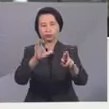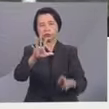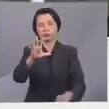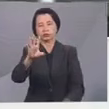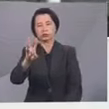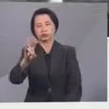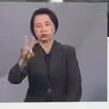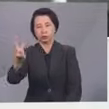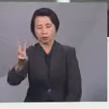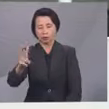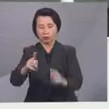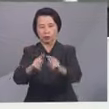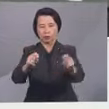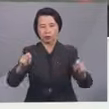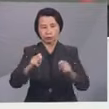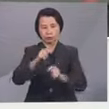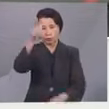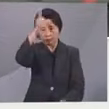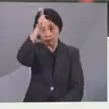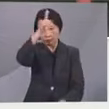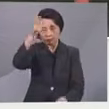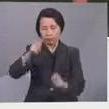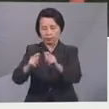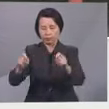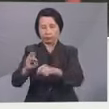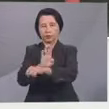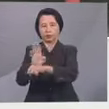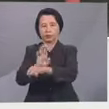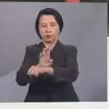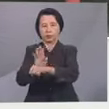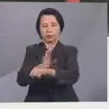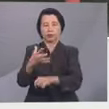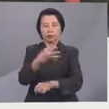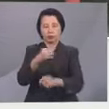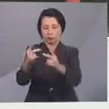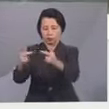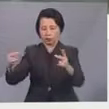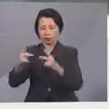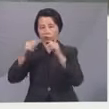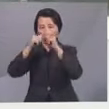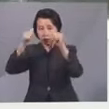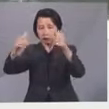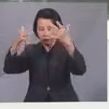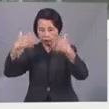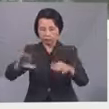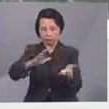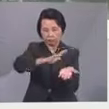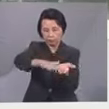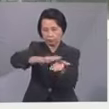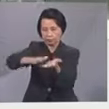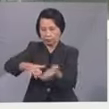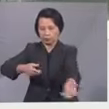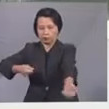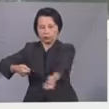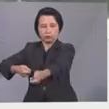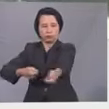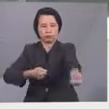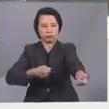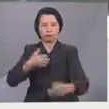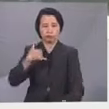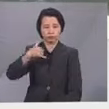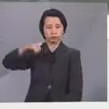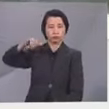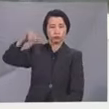10,576 premis kerajaan, premis perniagaan dan kawasan awam telah disanitasi. Semalam